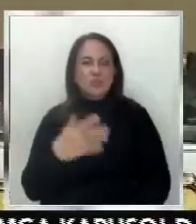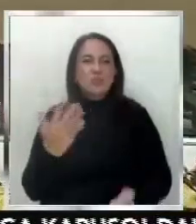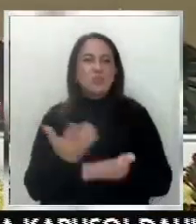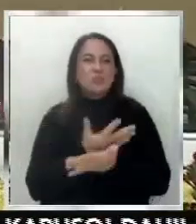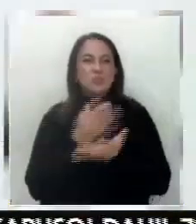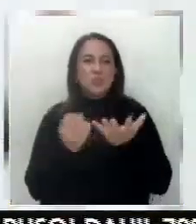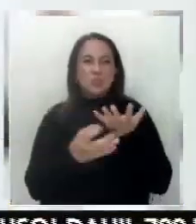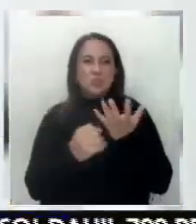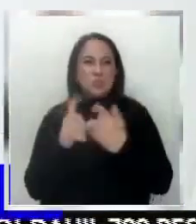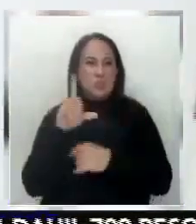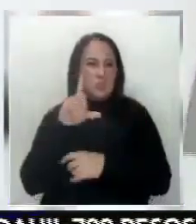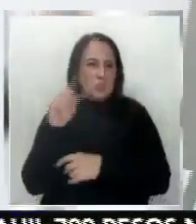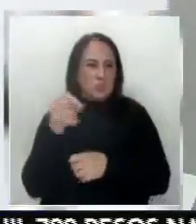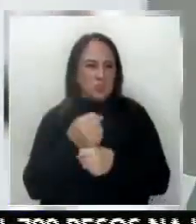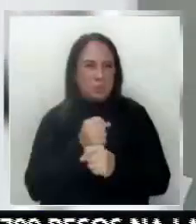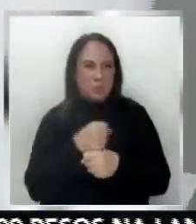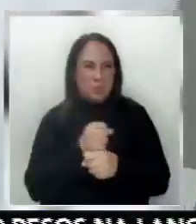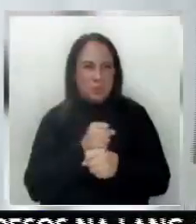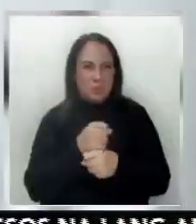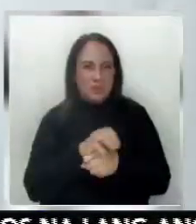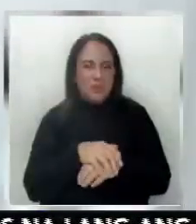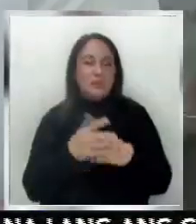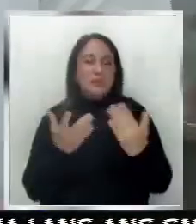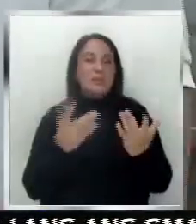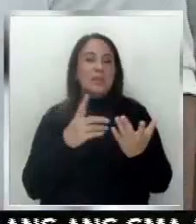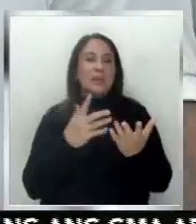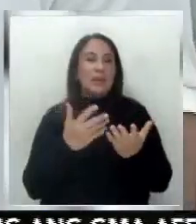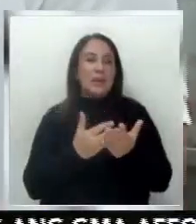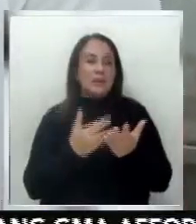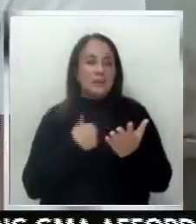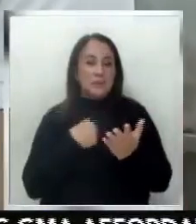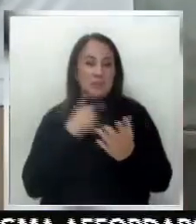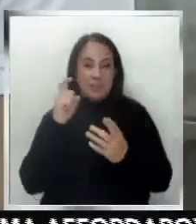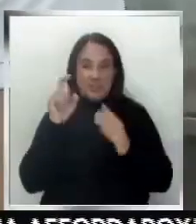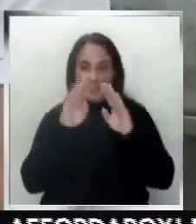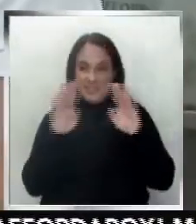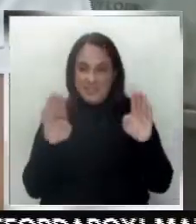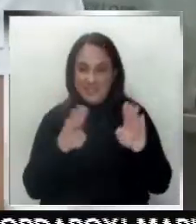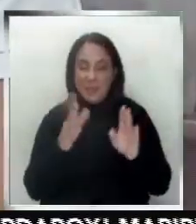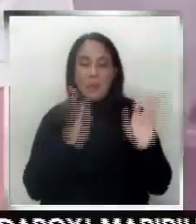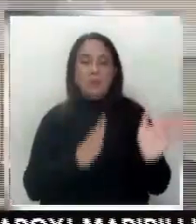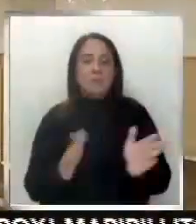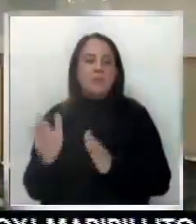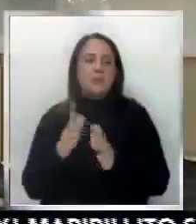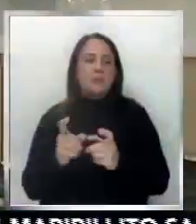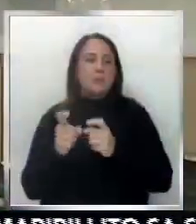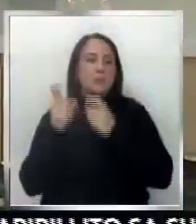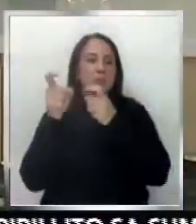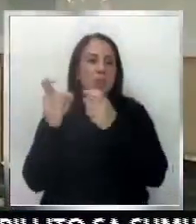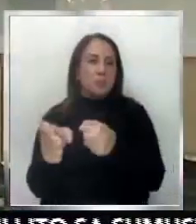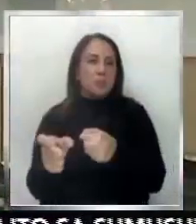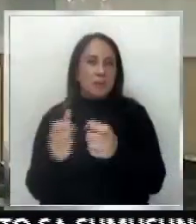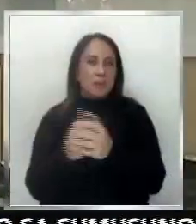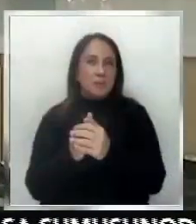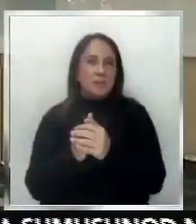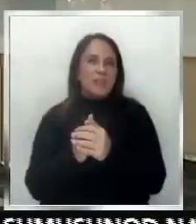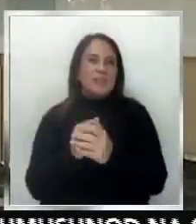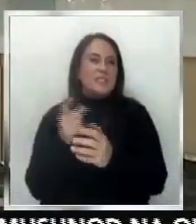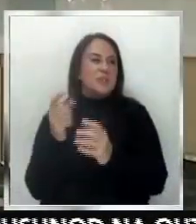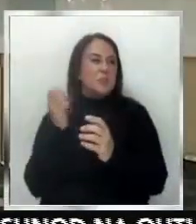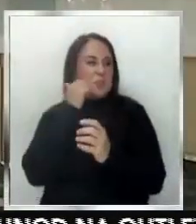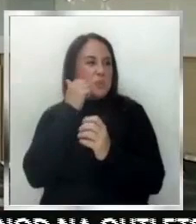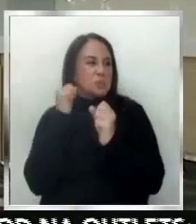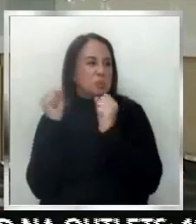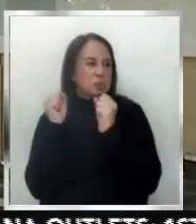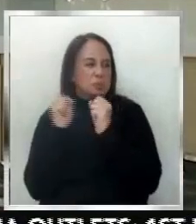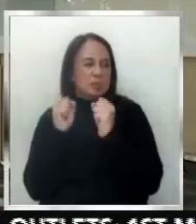bilis niya gumawa. At dahil malapit na ang Pasko, naghahanda na raw sila ng gifts. Lamigin kasi siya, so kaya bibili ako siya